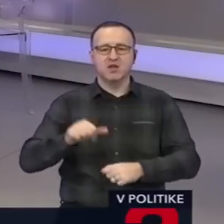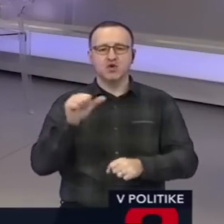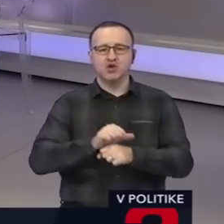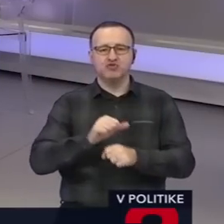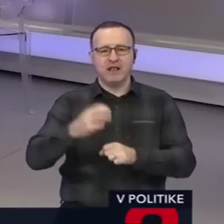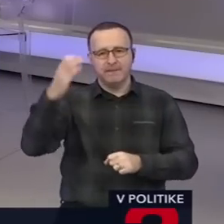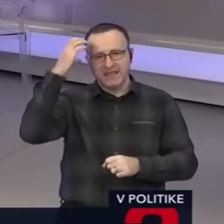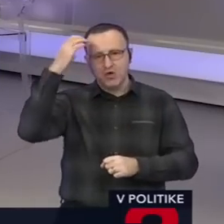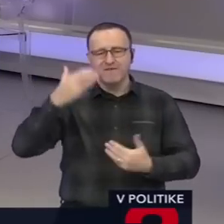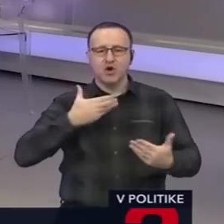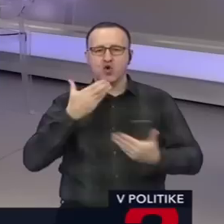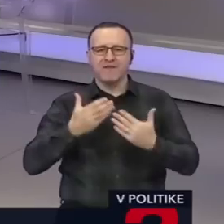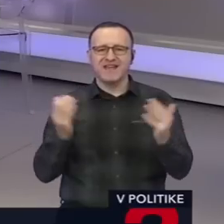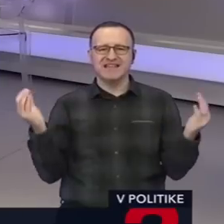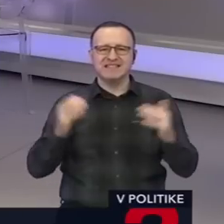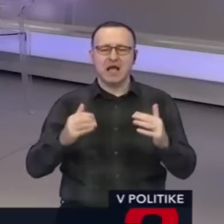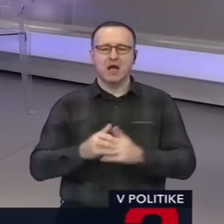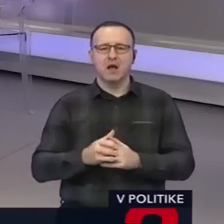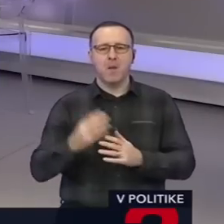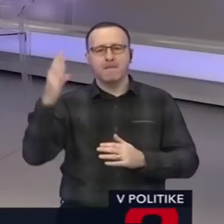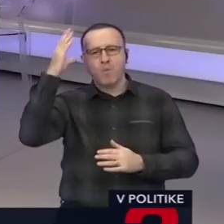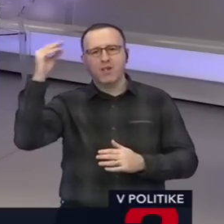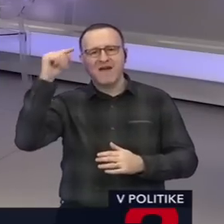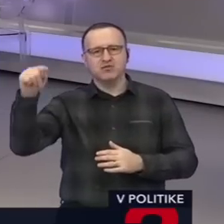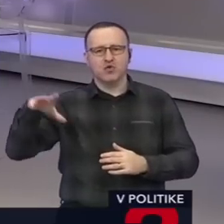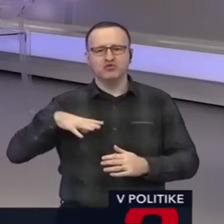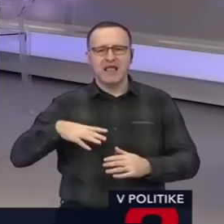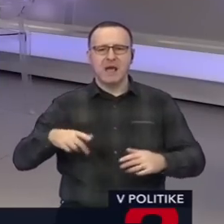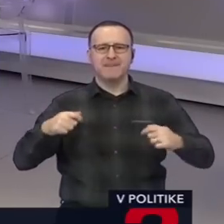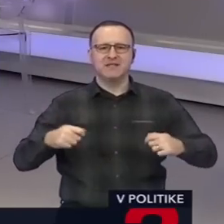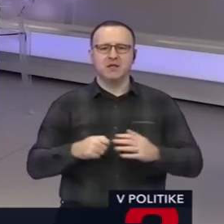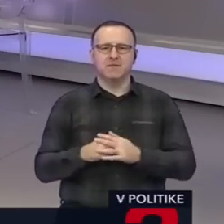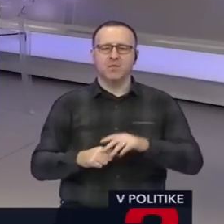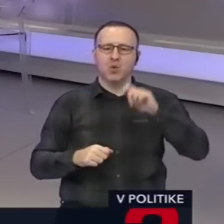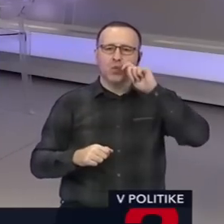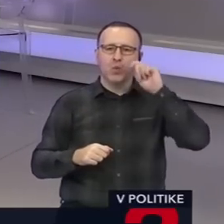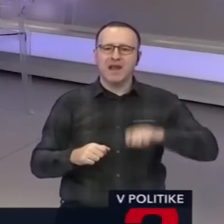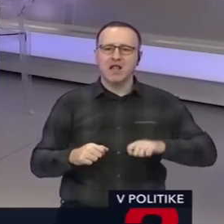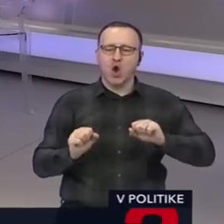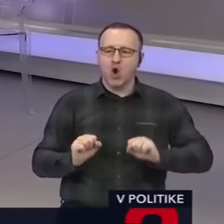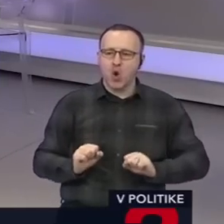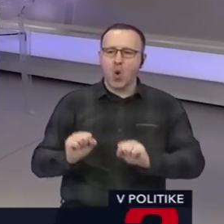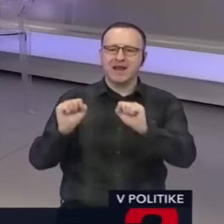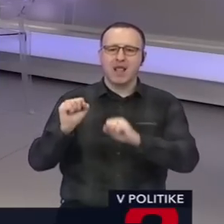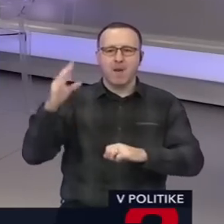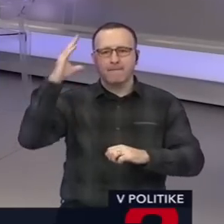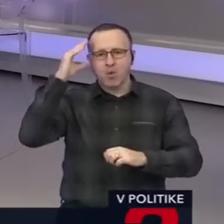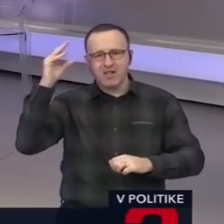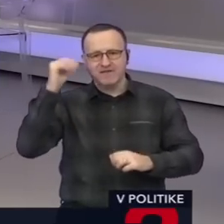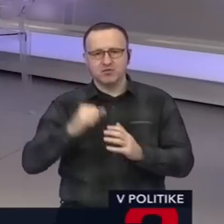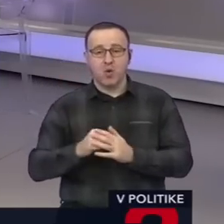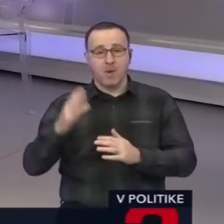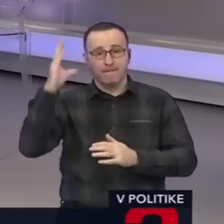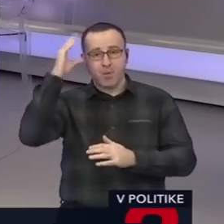mníchovskej konferencii moldavská prezidentka, ktorá povedala, že Ukrajina chráni Moldavsko. Moldavsko malo dokonca prednedávnom zatvorený celý